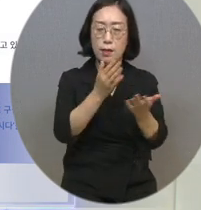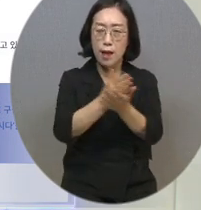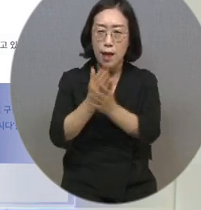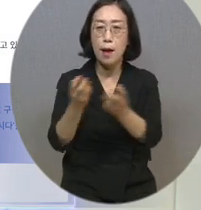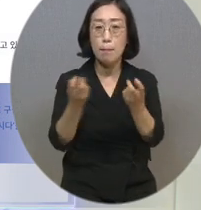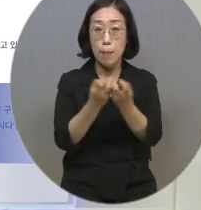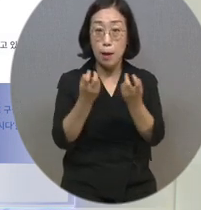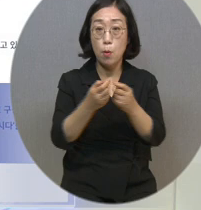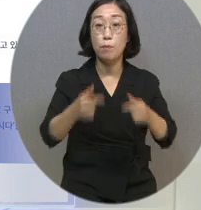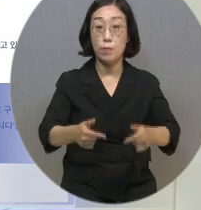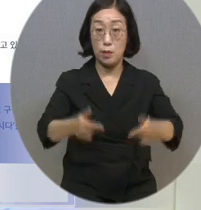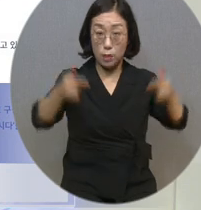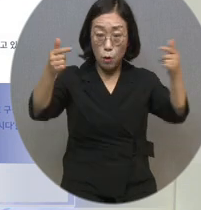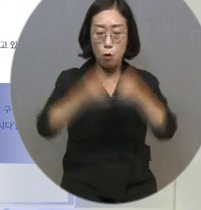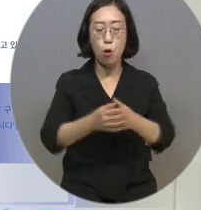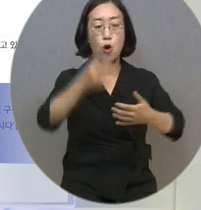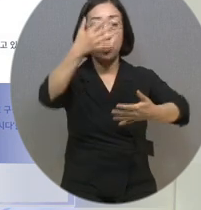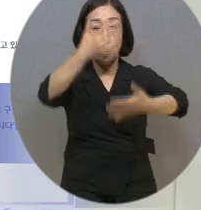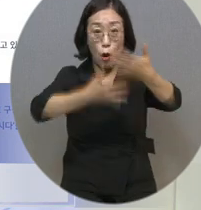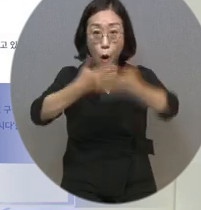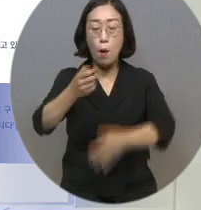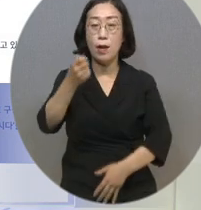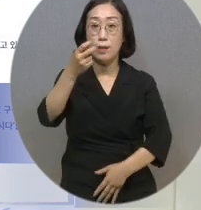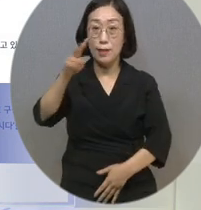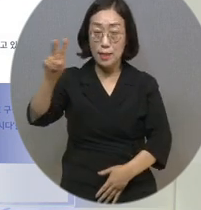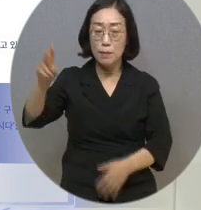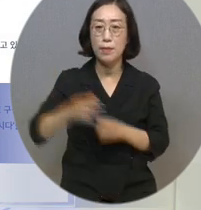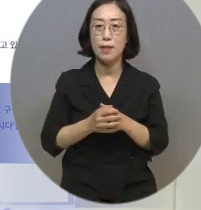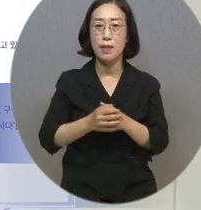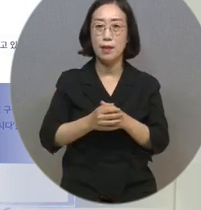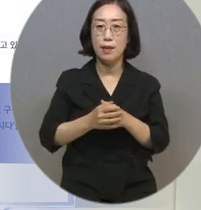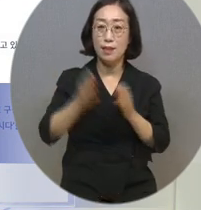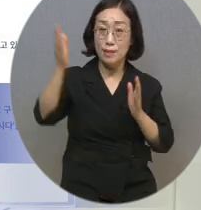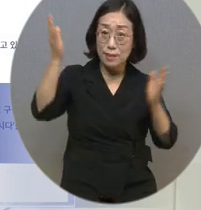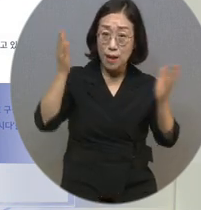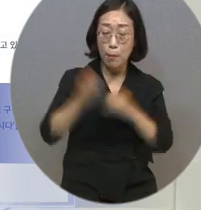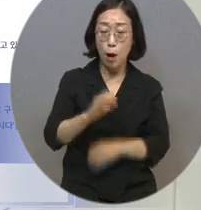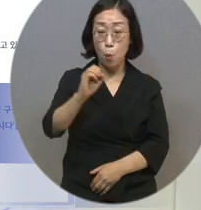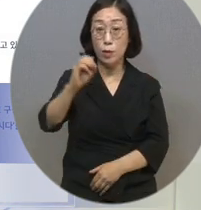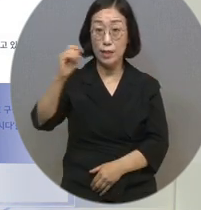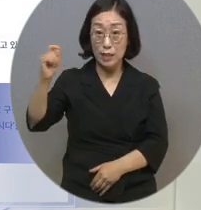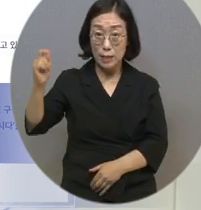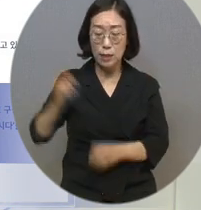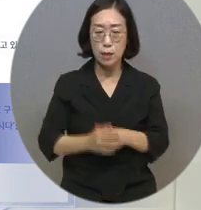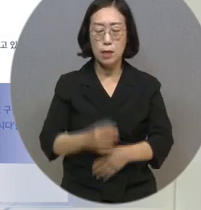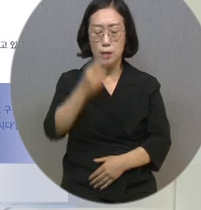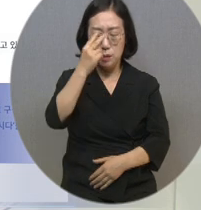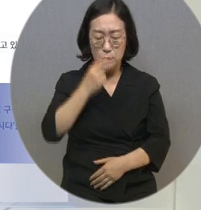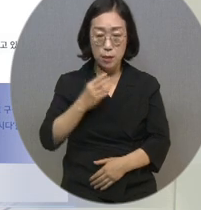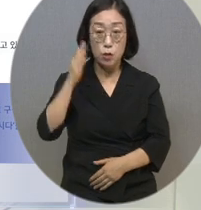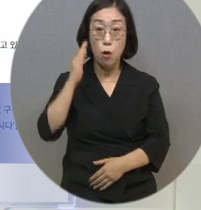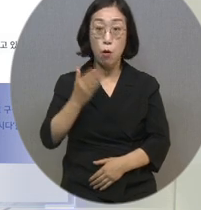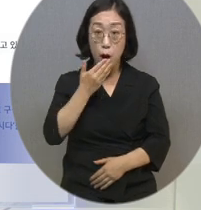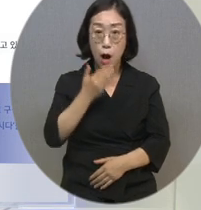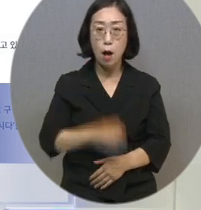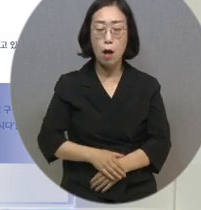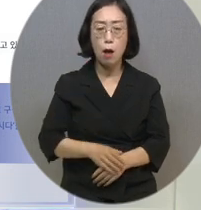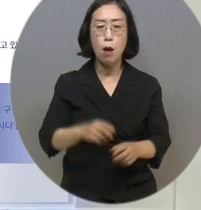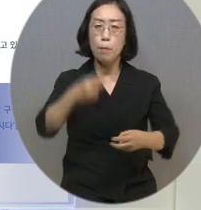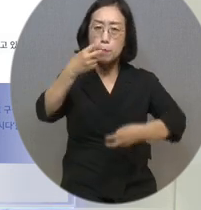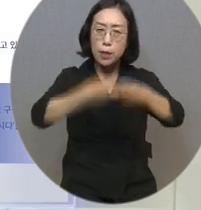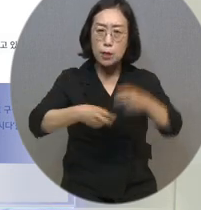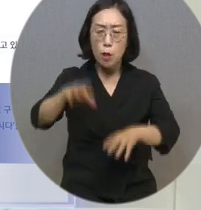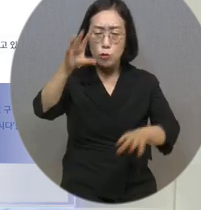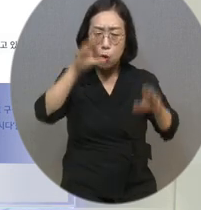다양해지고 있는데요. 영화, TV, 드라마, OTT 환경에서 시각, 청각장애인의 미디어 접근권은